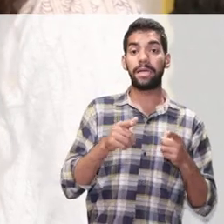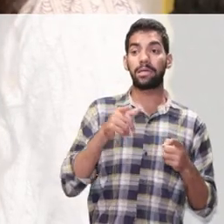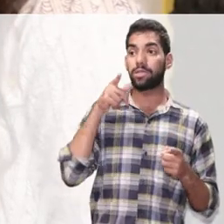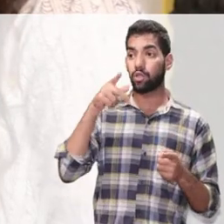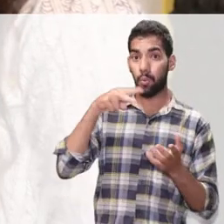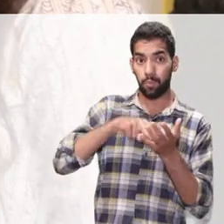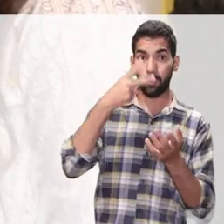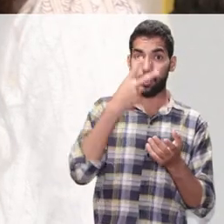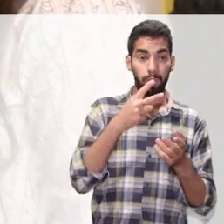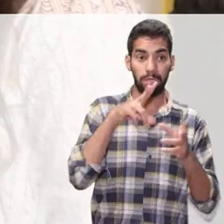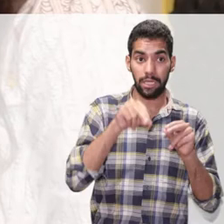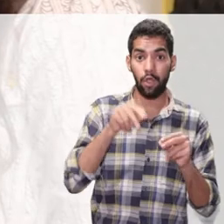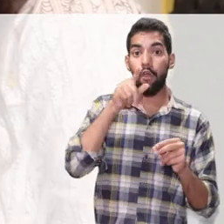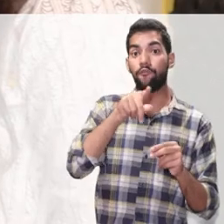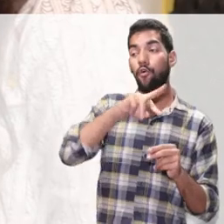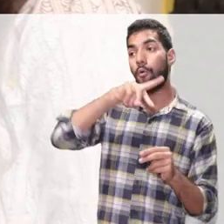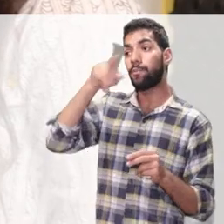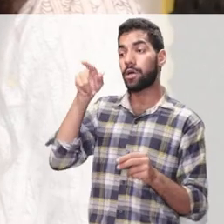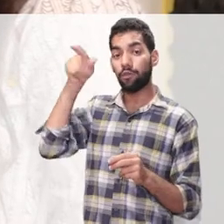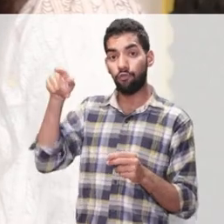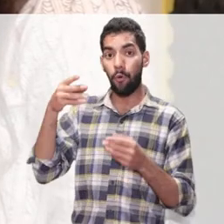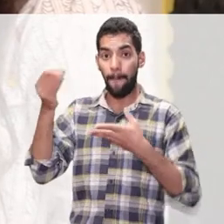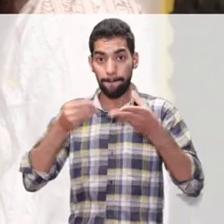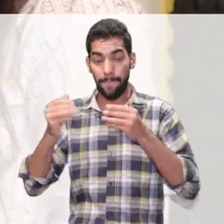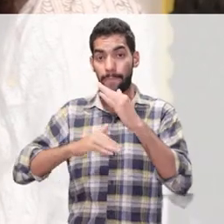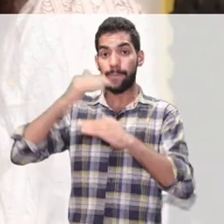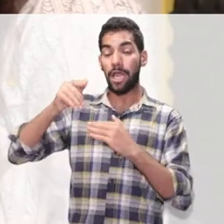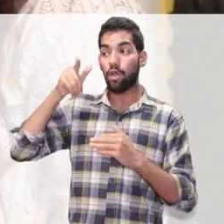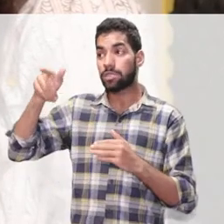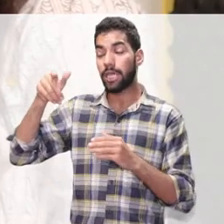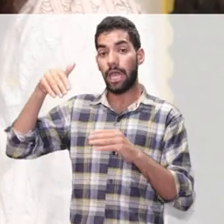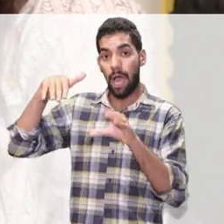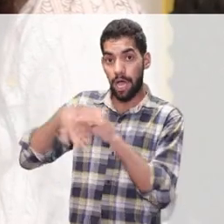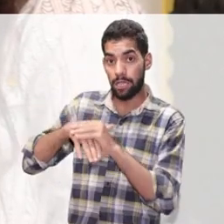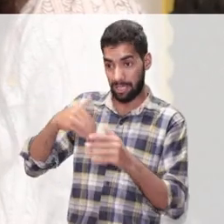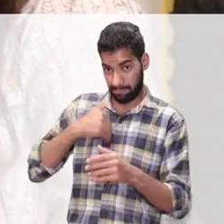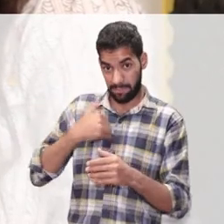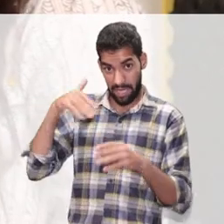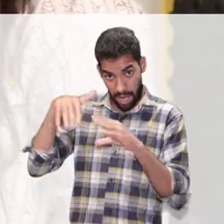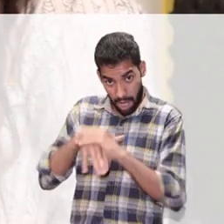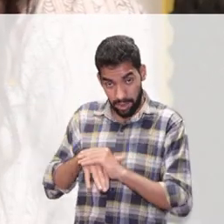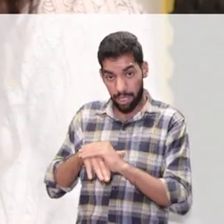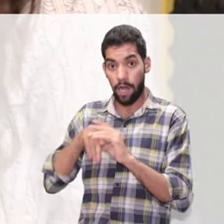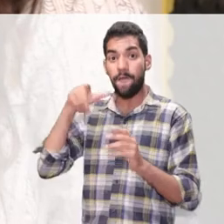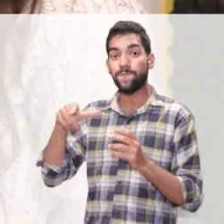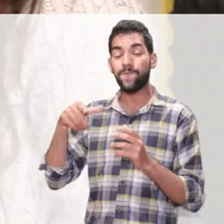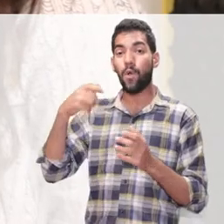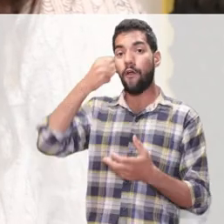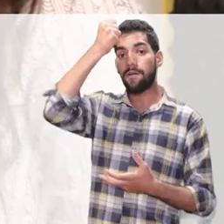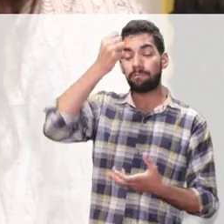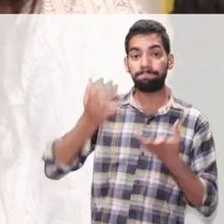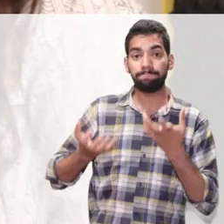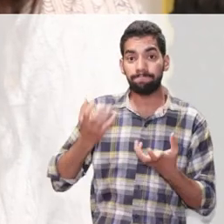यह हम सब के अंदर एक-एक उन्हें बैठा वे सब के अंदर और आप जितनी भी करप्ट हो वह मुझसे वह बैठा हुआ